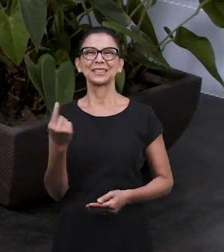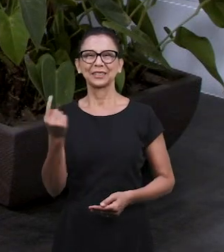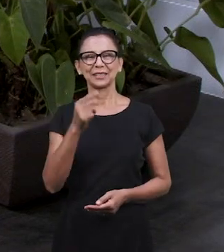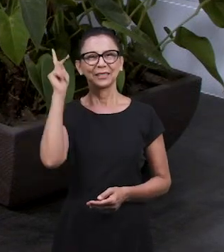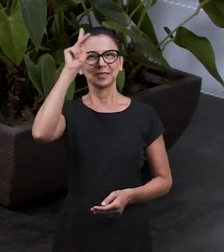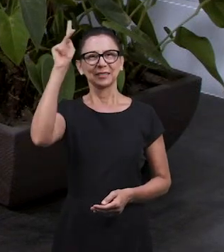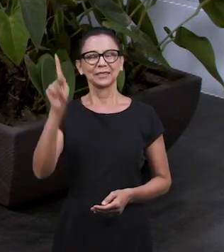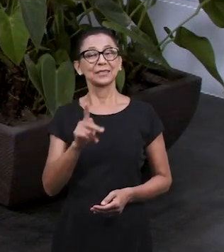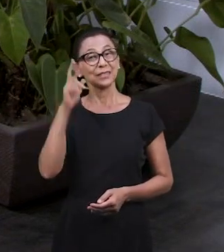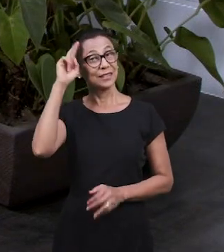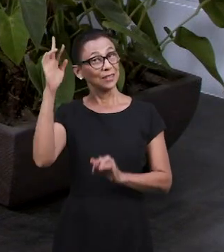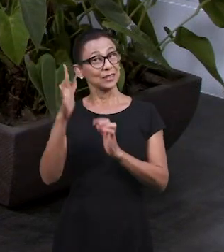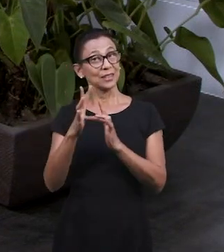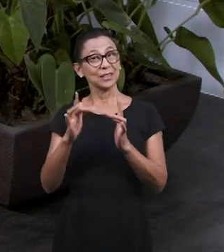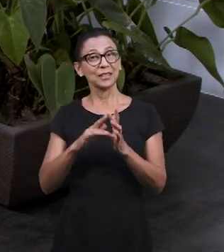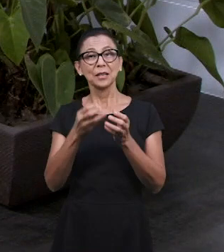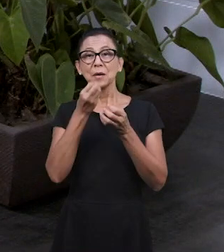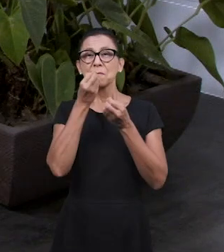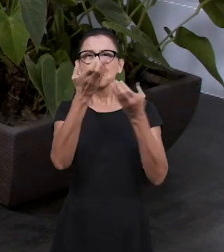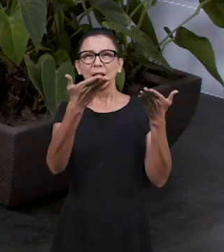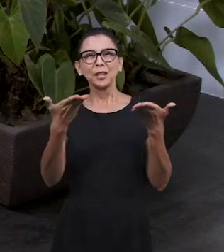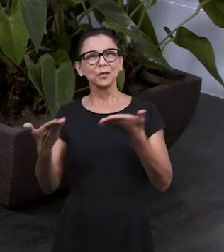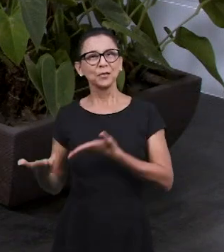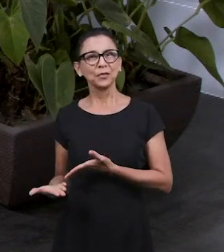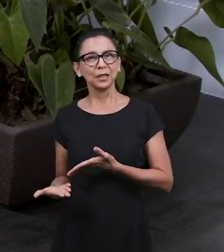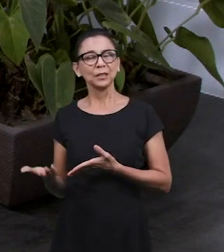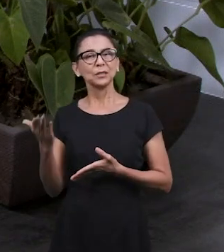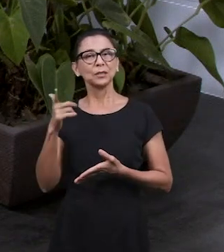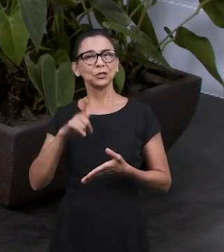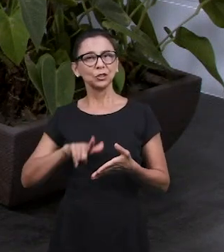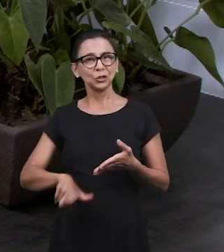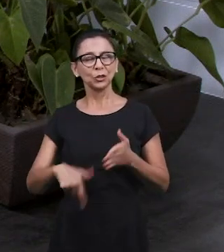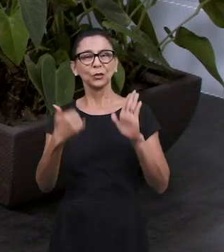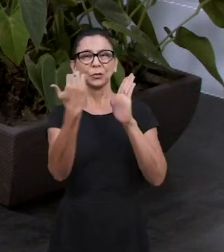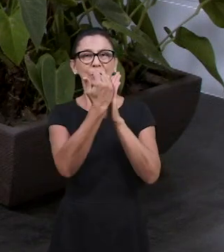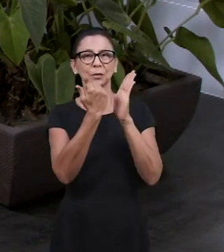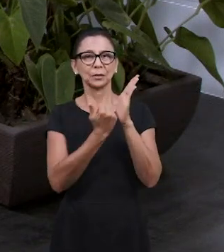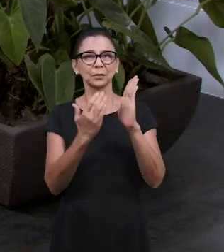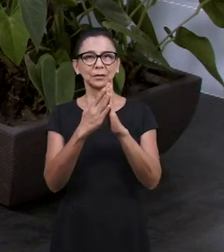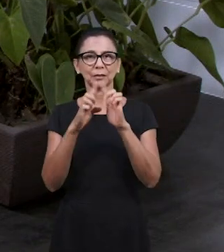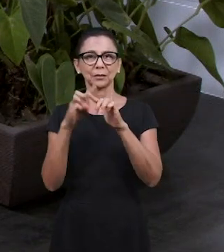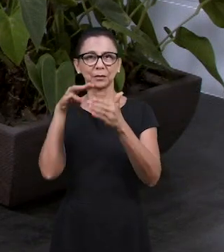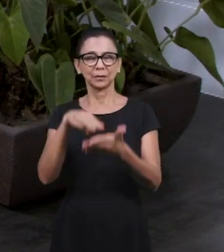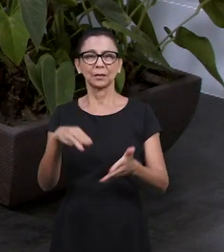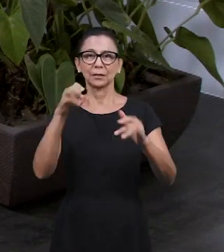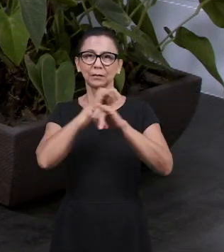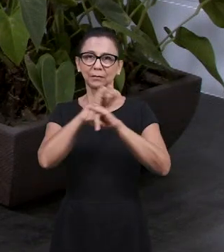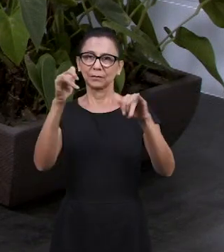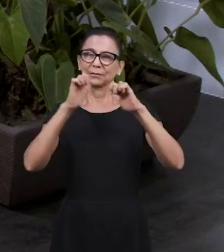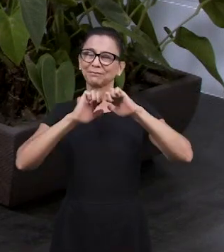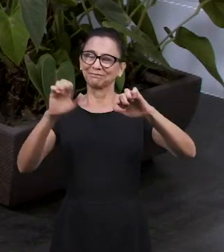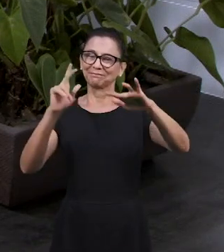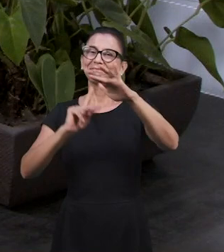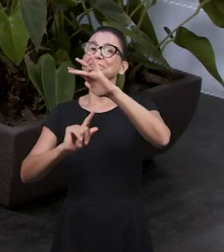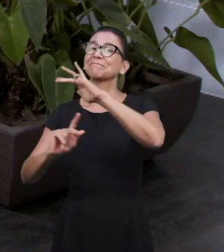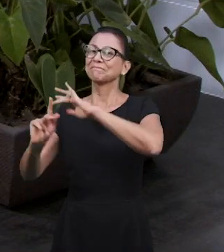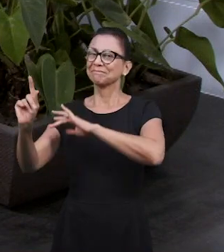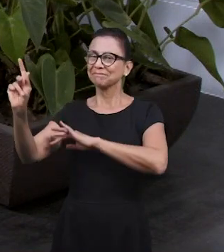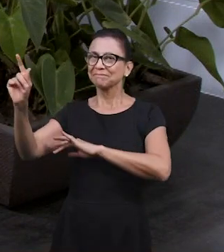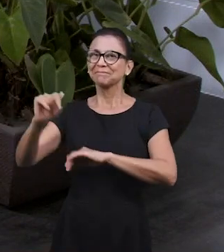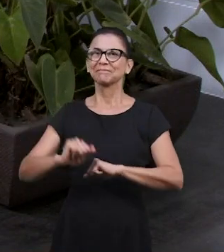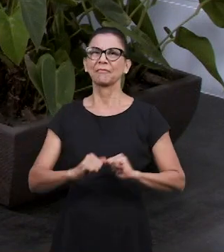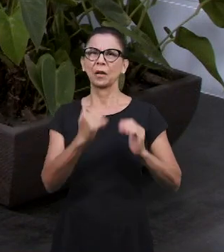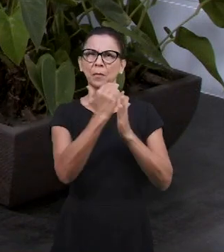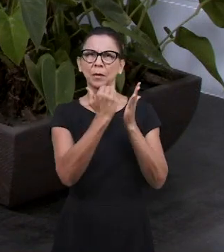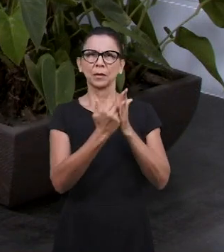Je salue à tous dans la paix du Seigneur Jésus. Soyez bienvenus à une édition de plus de l'Église chrétienne Maranatha en